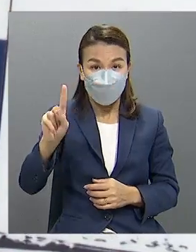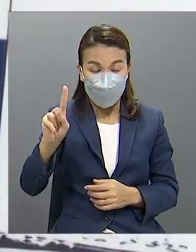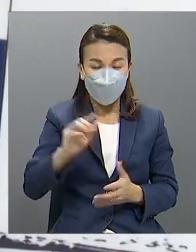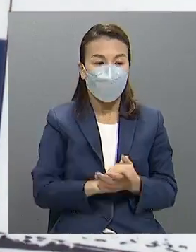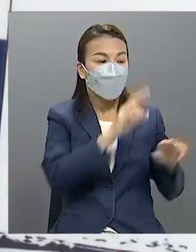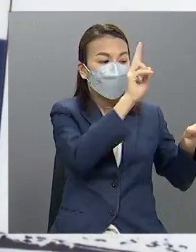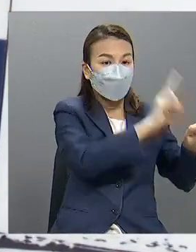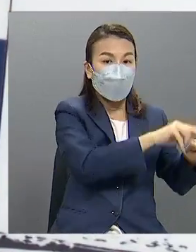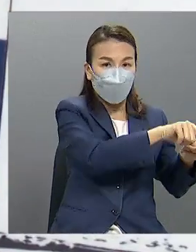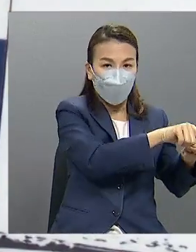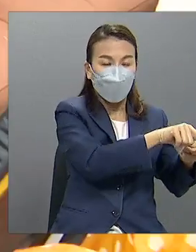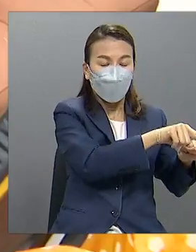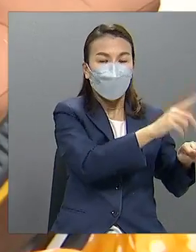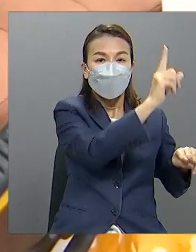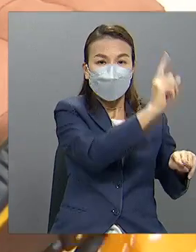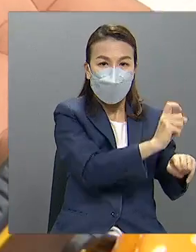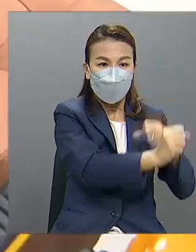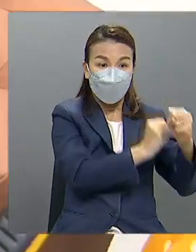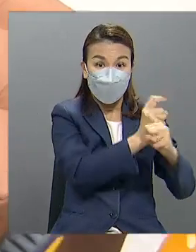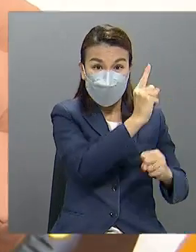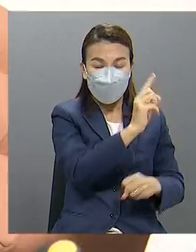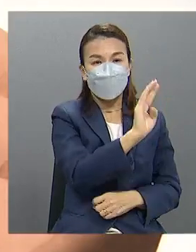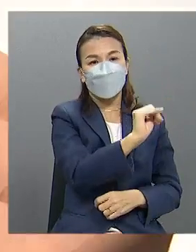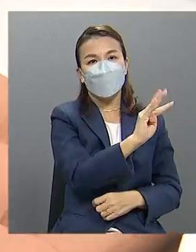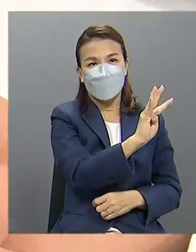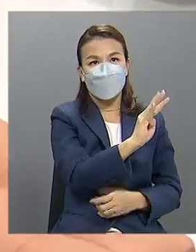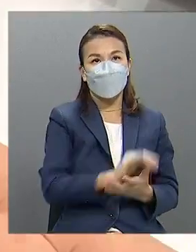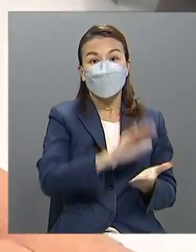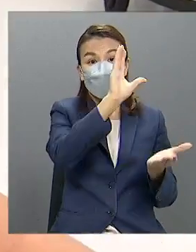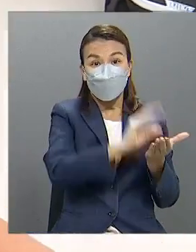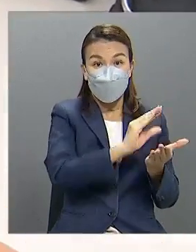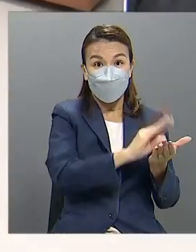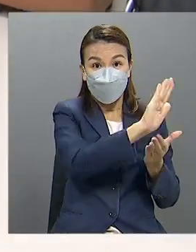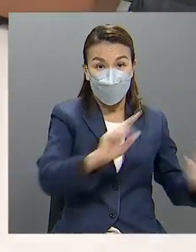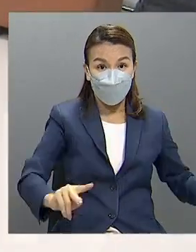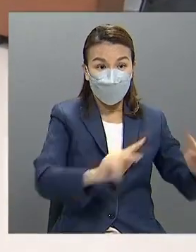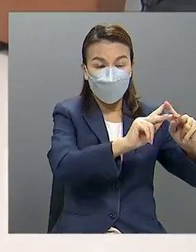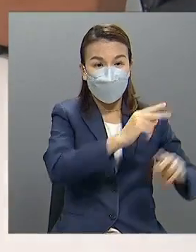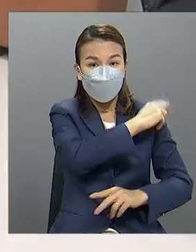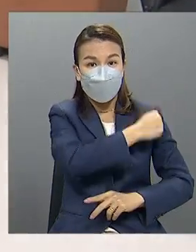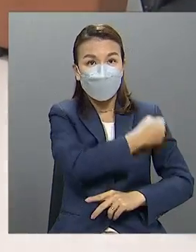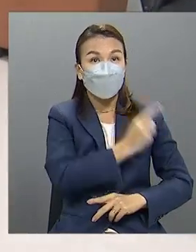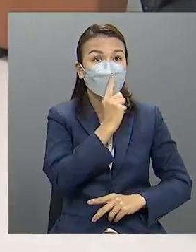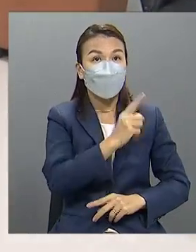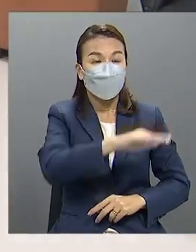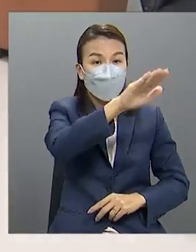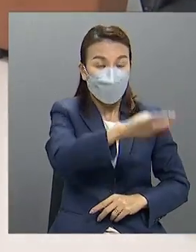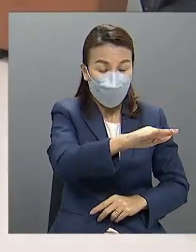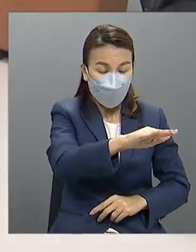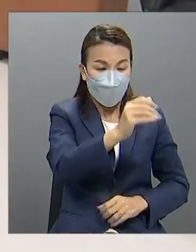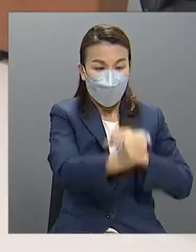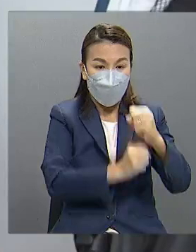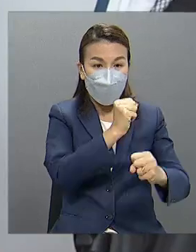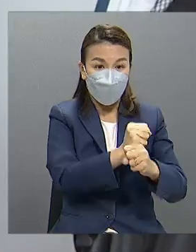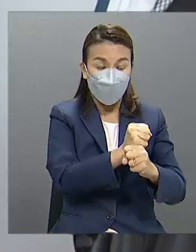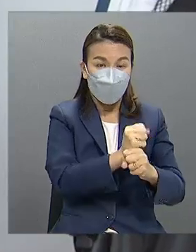ยปีละ44คนค่ะและยังมีข้อมูลของกระทรวงสาธารณสุขด้วยว่ากลุ่มเด็กแรกเกิดถึง6ขวบที่บาดเจ็บหรือเสีย